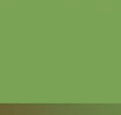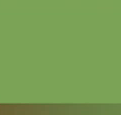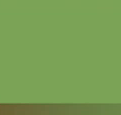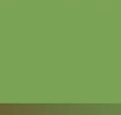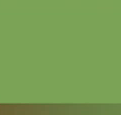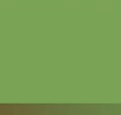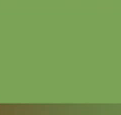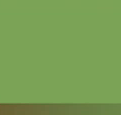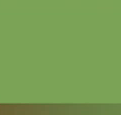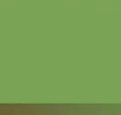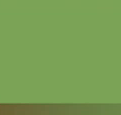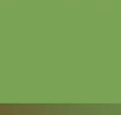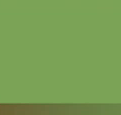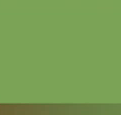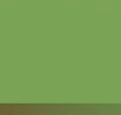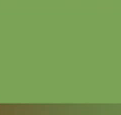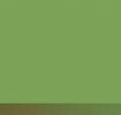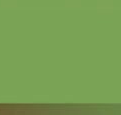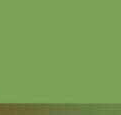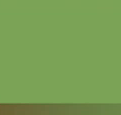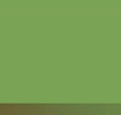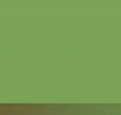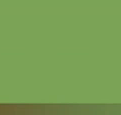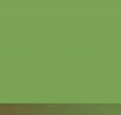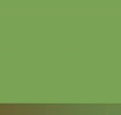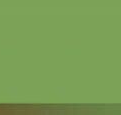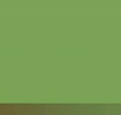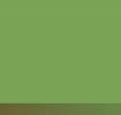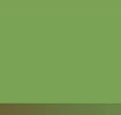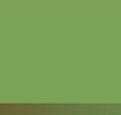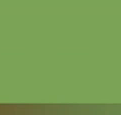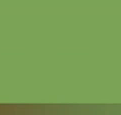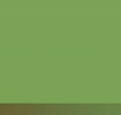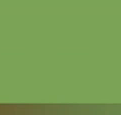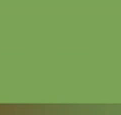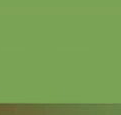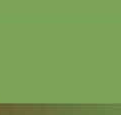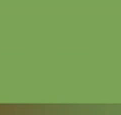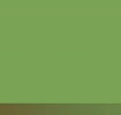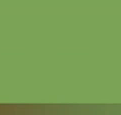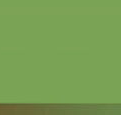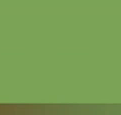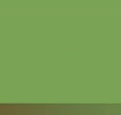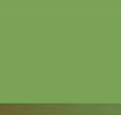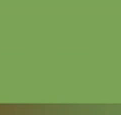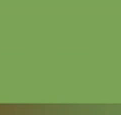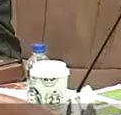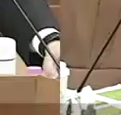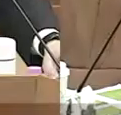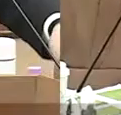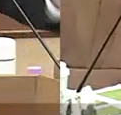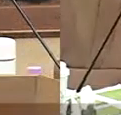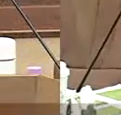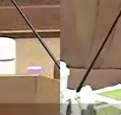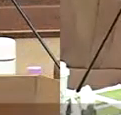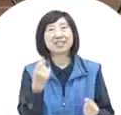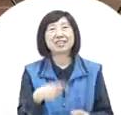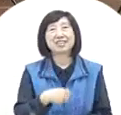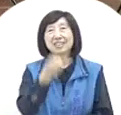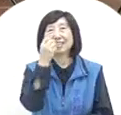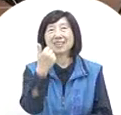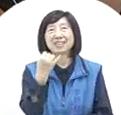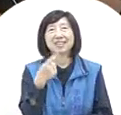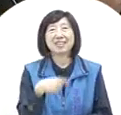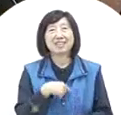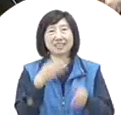你最近吃得好吗？ 吃啊、哦。吃什么我都没印象， 都没有什么印象， 不是 对吃的好， 对吃没有